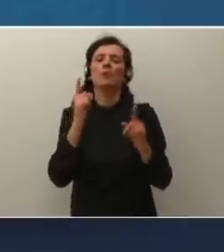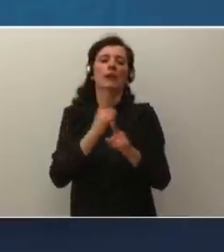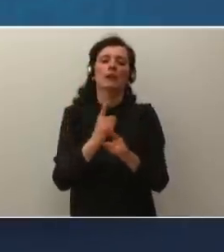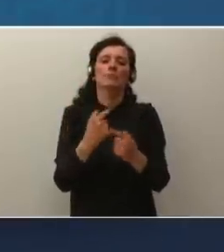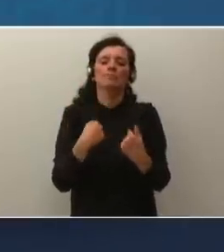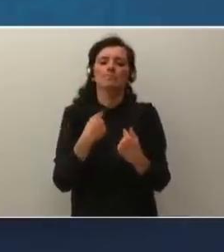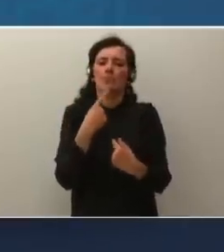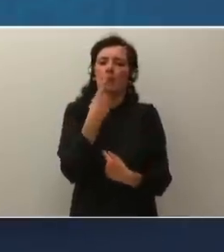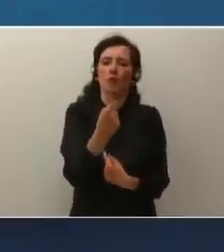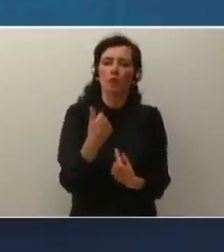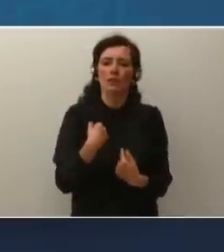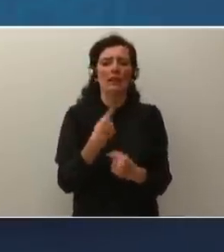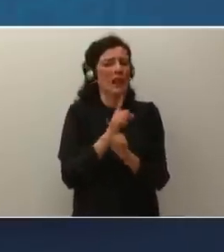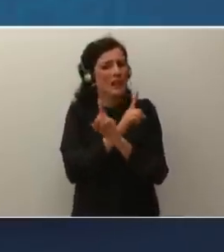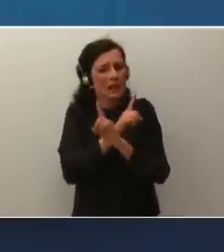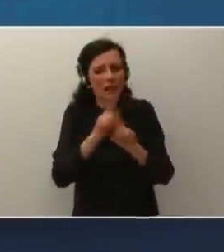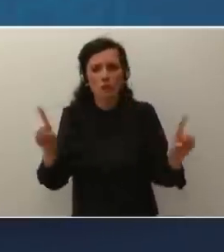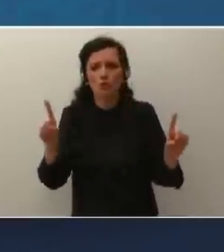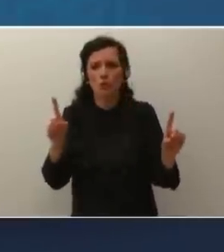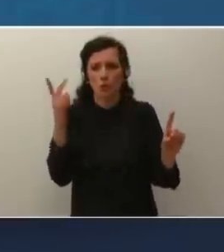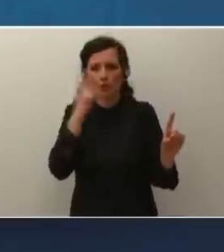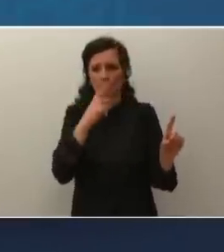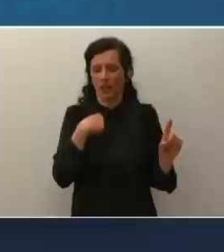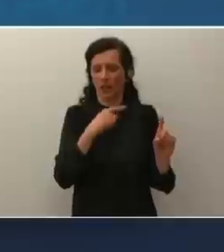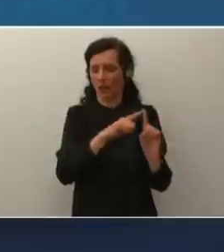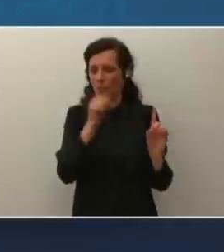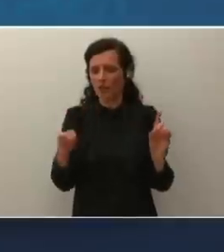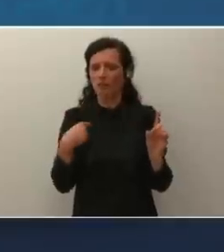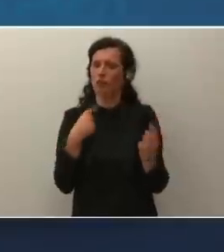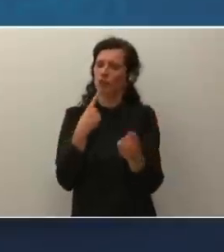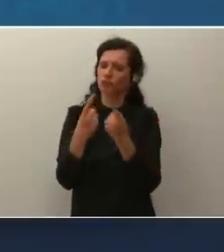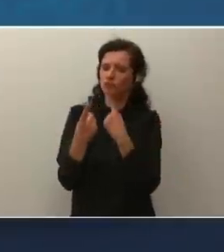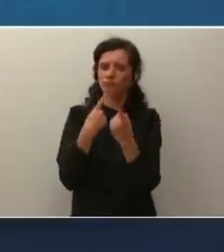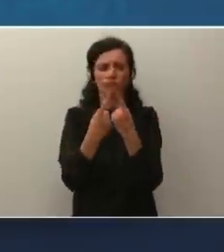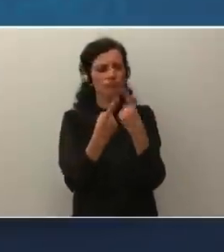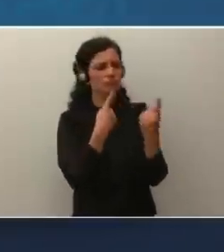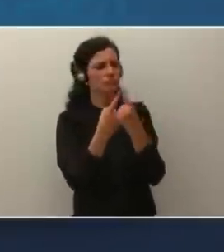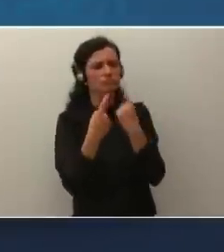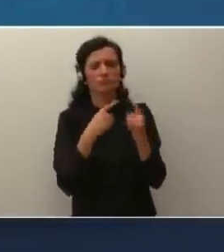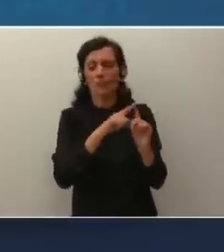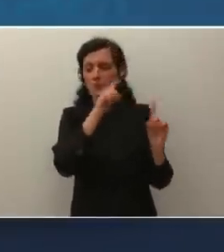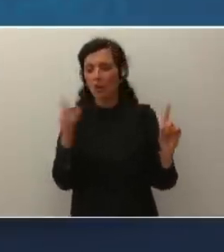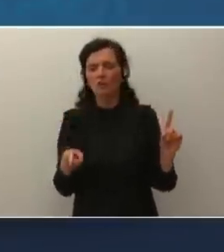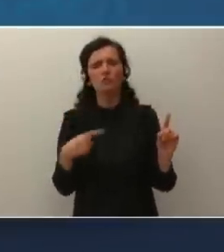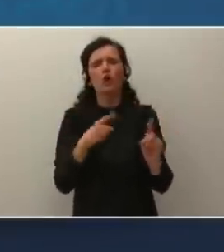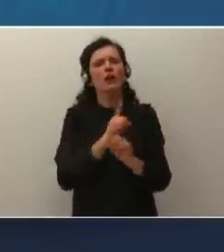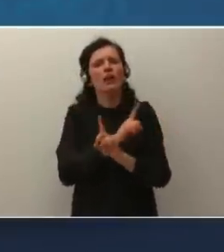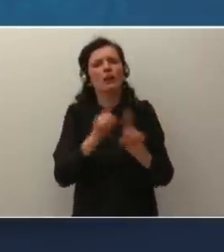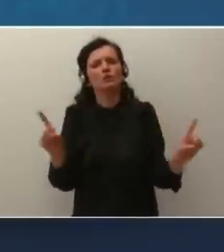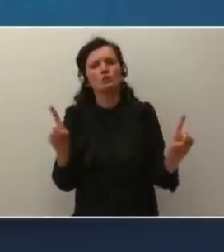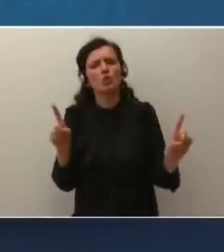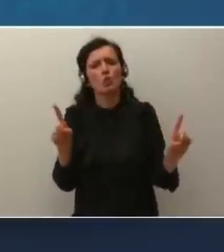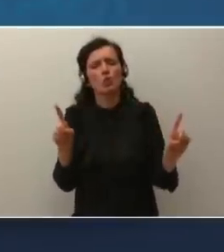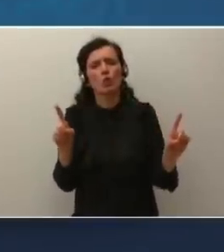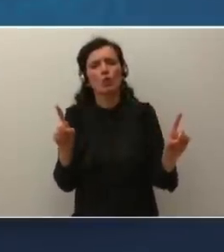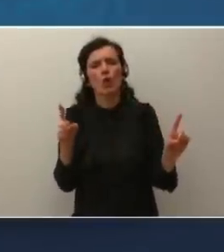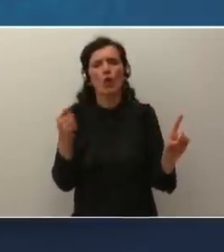falliti con il 90% e il Giappone con il 230% non le conversazioni fatte si posto